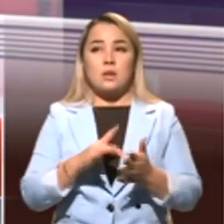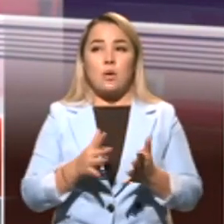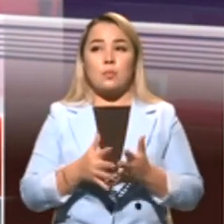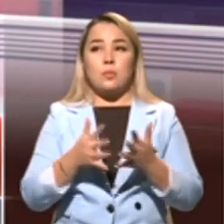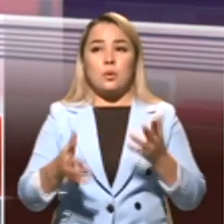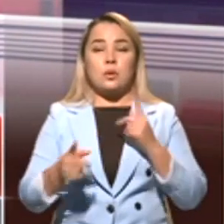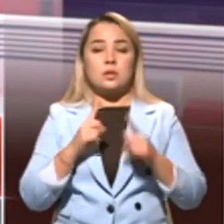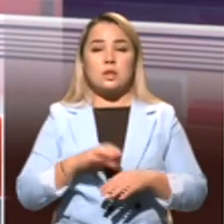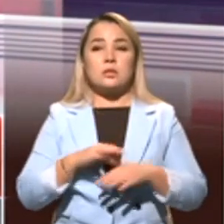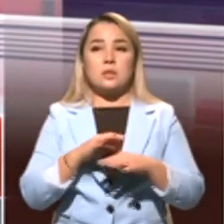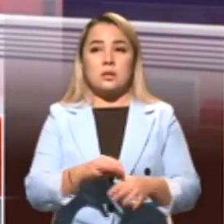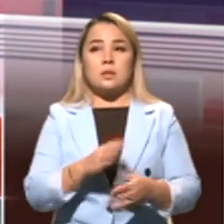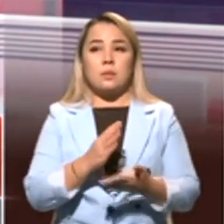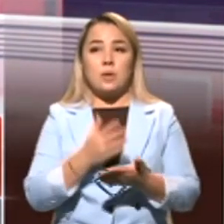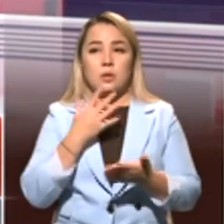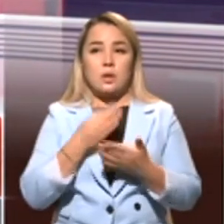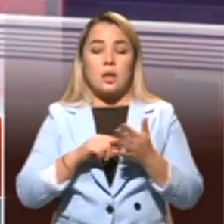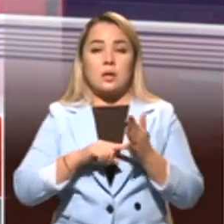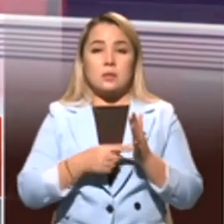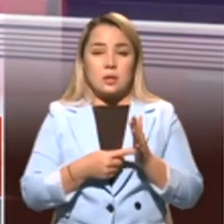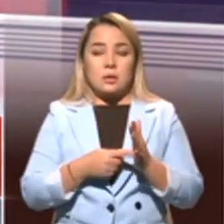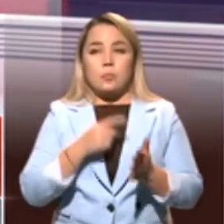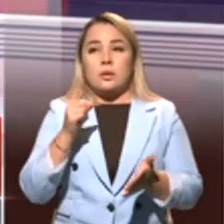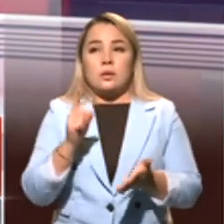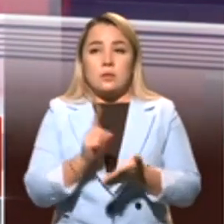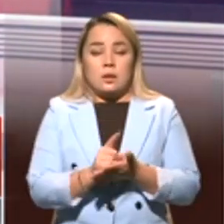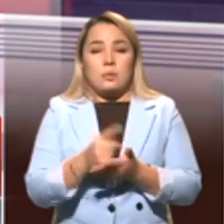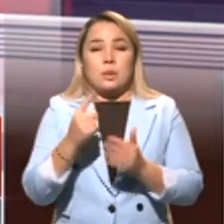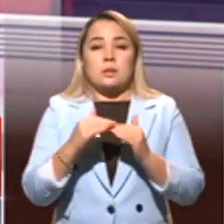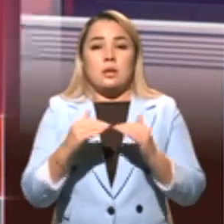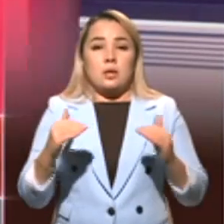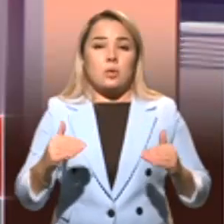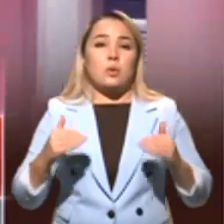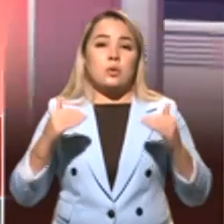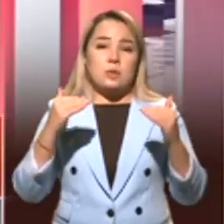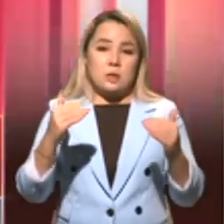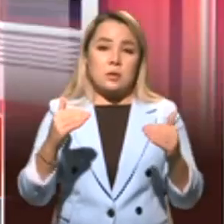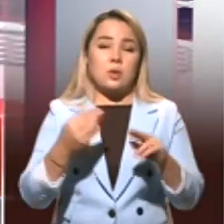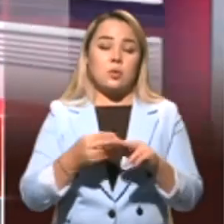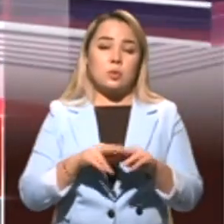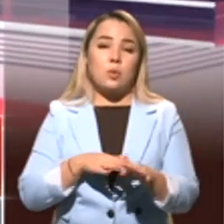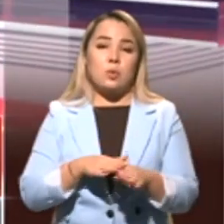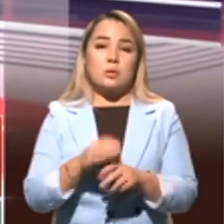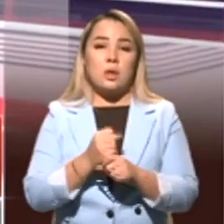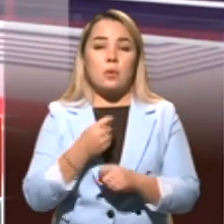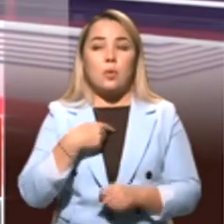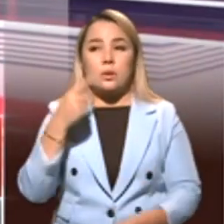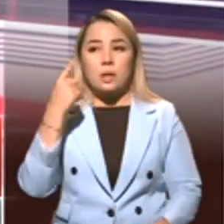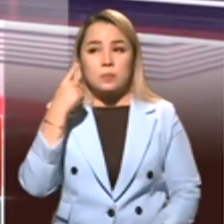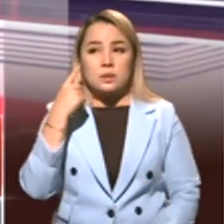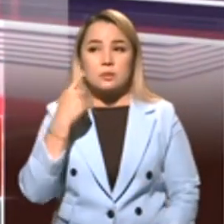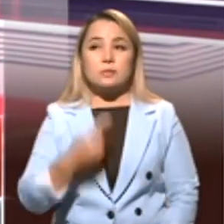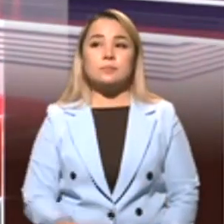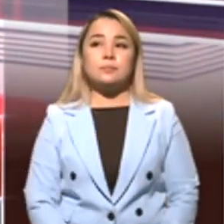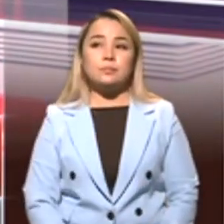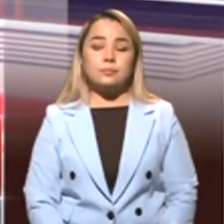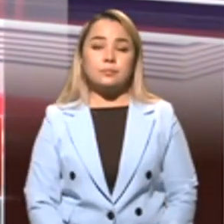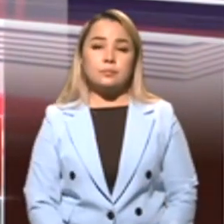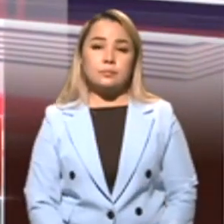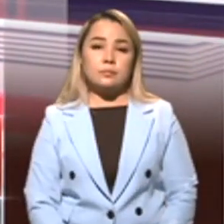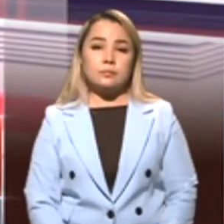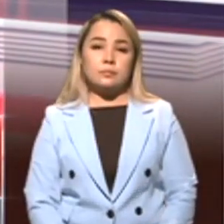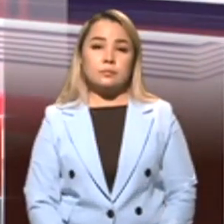алқалы жиынның өз мақсат міндетін бір деңгейге көтерген орындаған деп ойлаймыз. Рахмет, Бибігүл